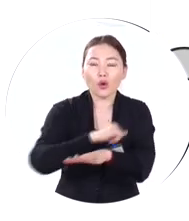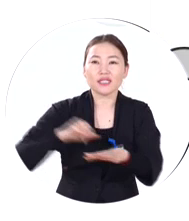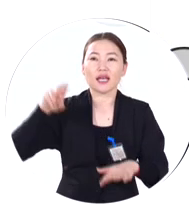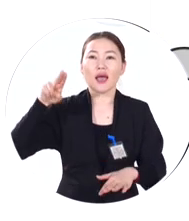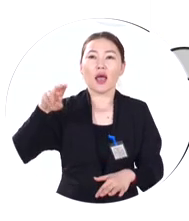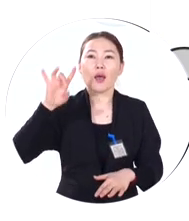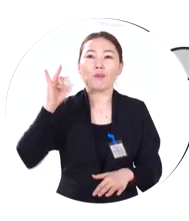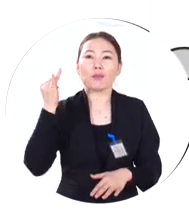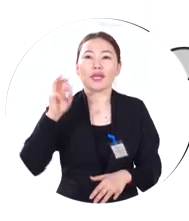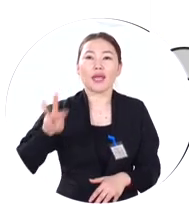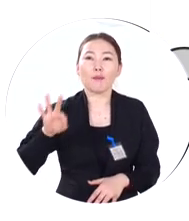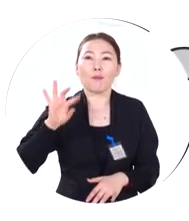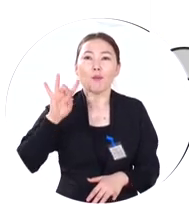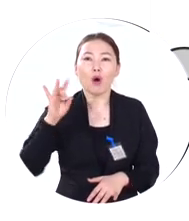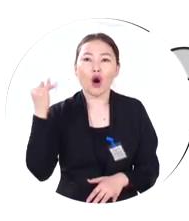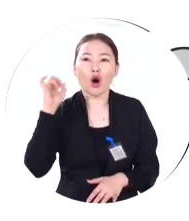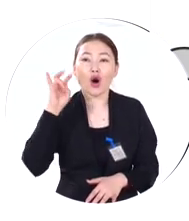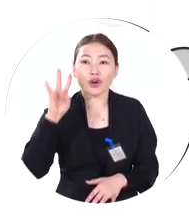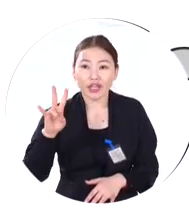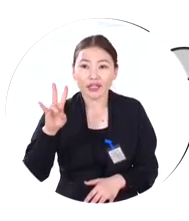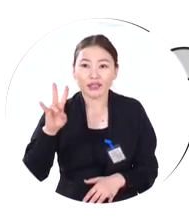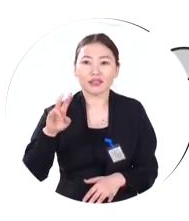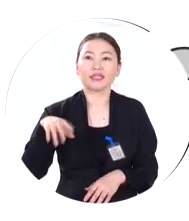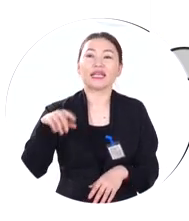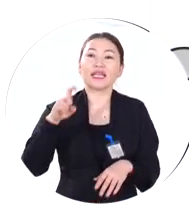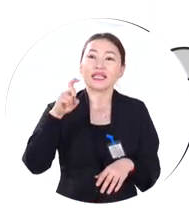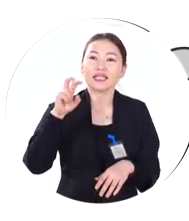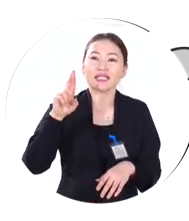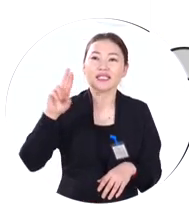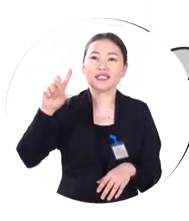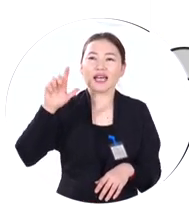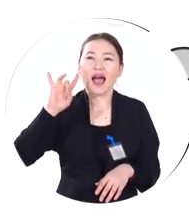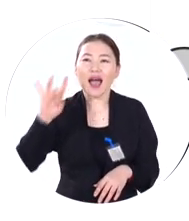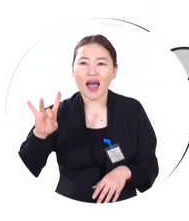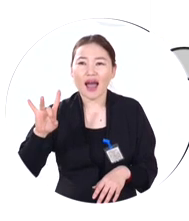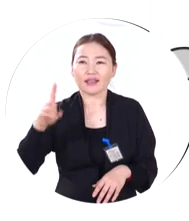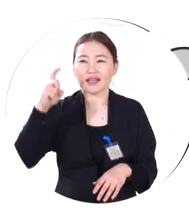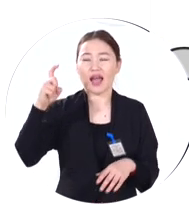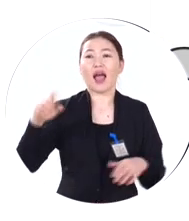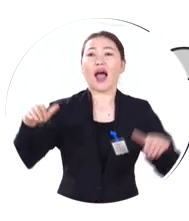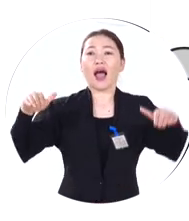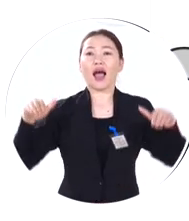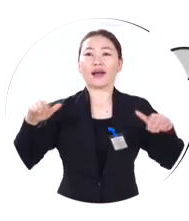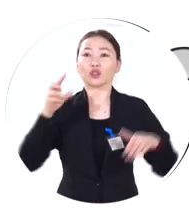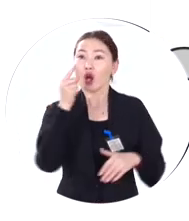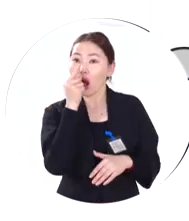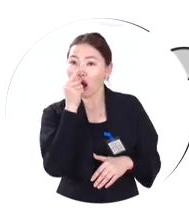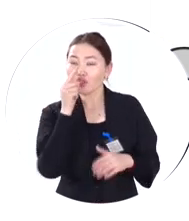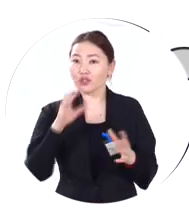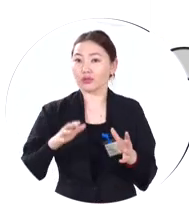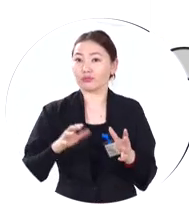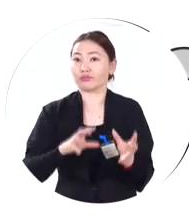ба 1894-өөс 1895 онд Япон Манж улсууд дайтаж Тайваны 64